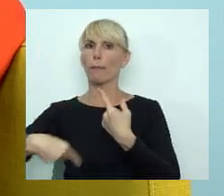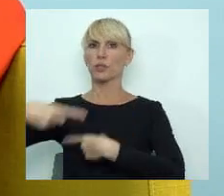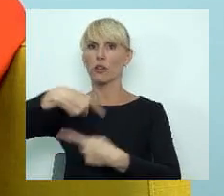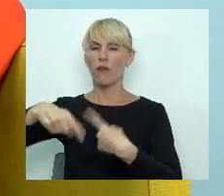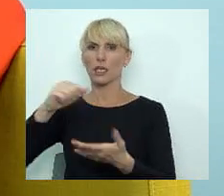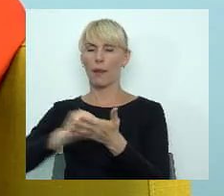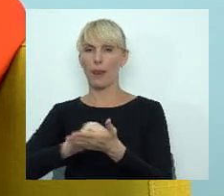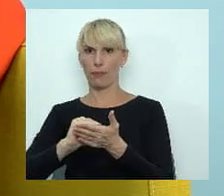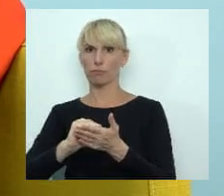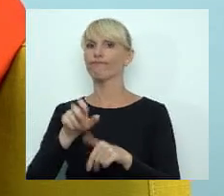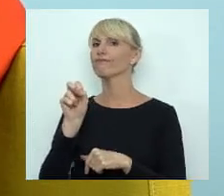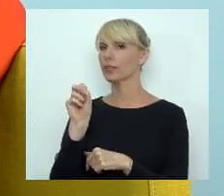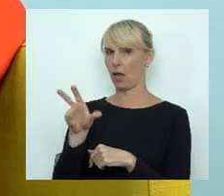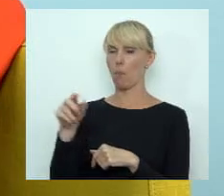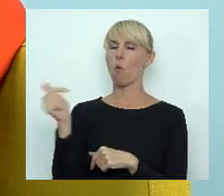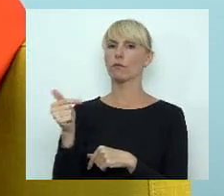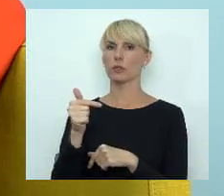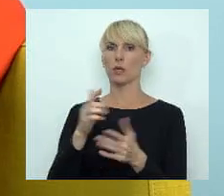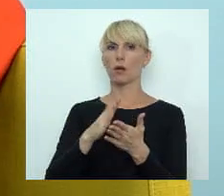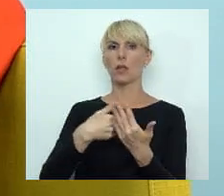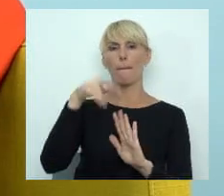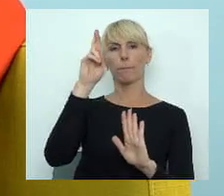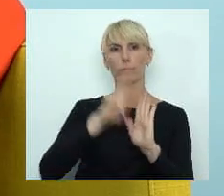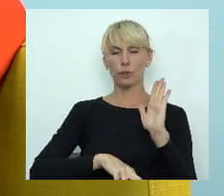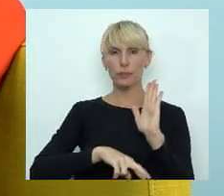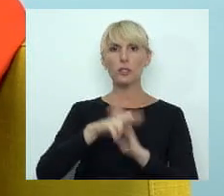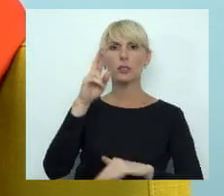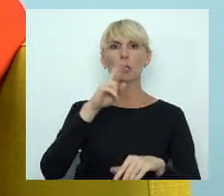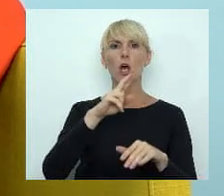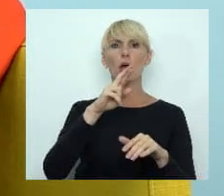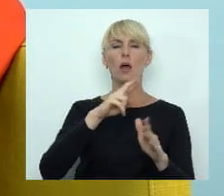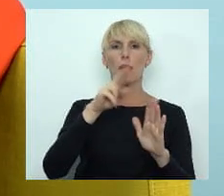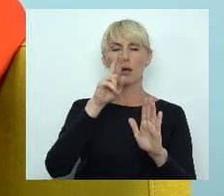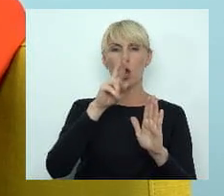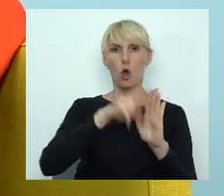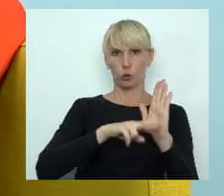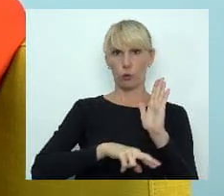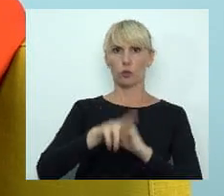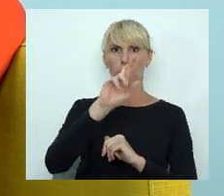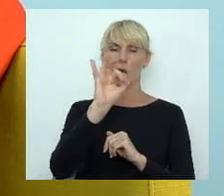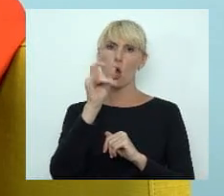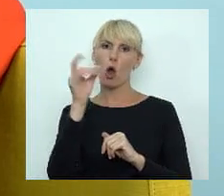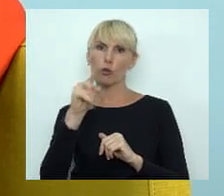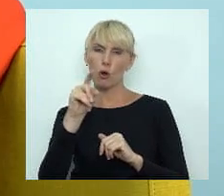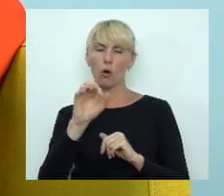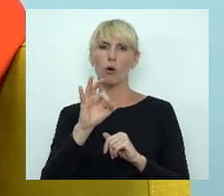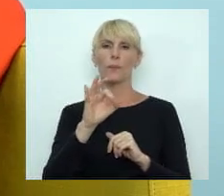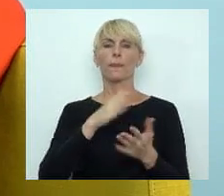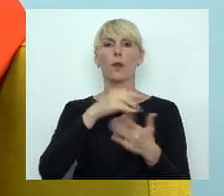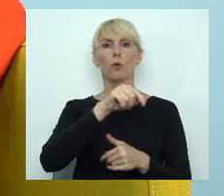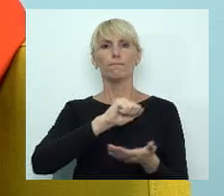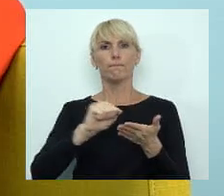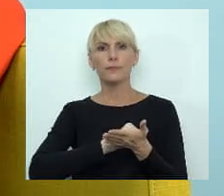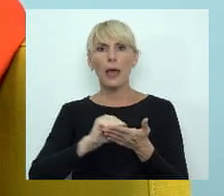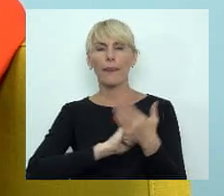jednostka. Tak naprawdę, jak popatrzymy sobie w przepisy rozporządzenia, wracam do tej myśli, że to są przepisy dotyczące procedur postępowania z danymi osobowymi. Te